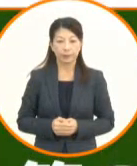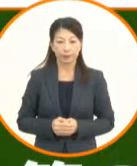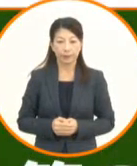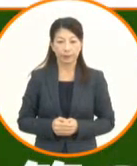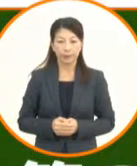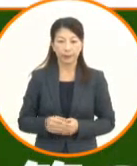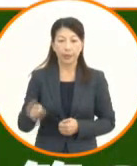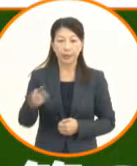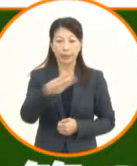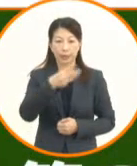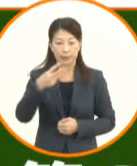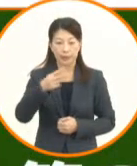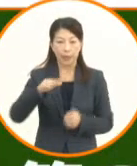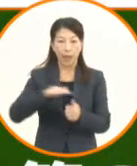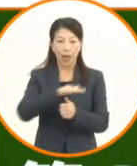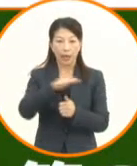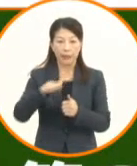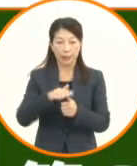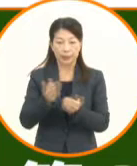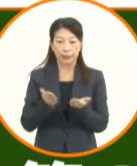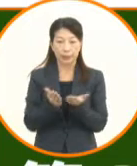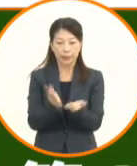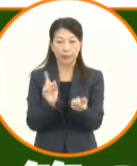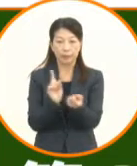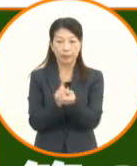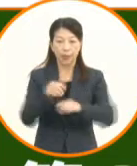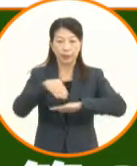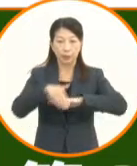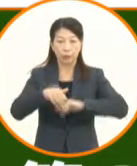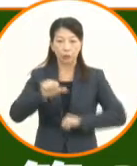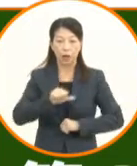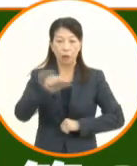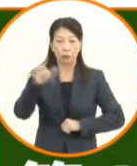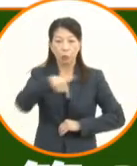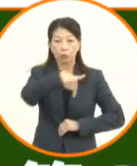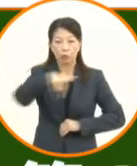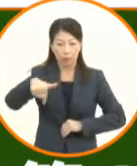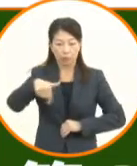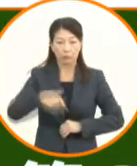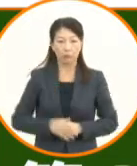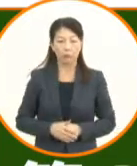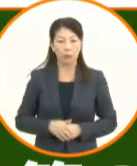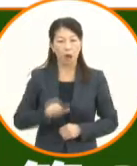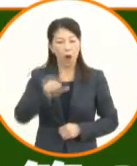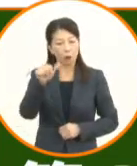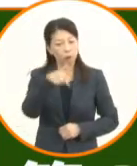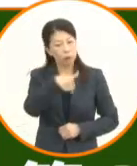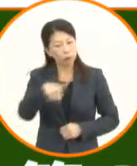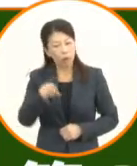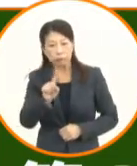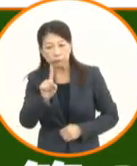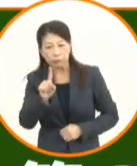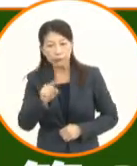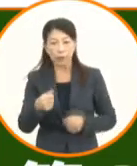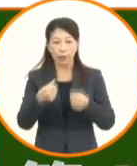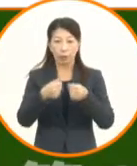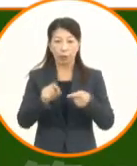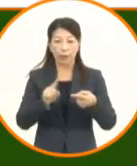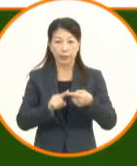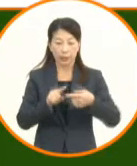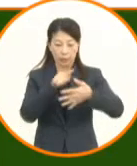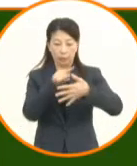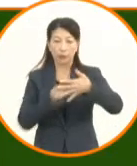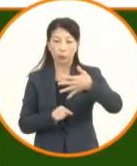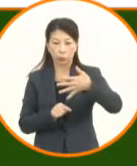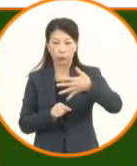それが第3次愛知地震対策アクションプラン。 アクションプラン？ 具体的にはこ